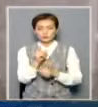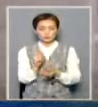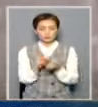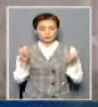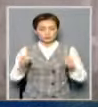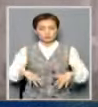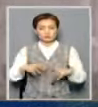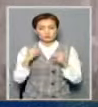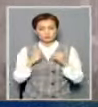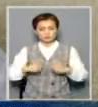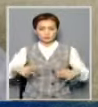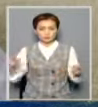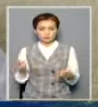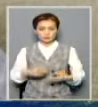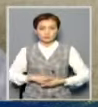быть решены мирным путем.